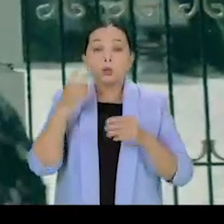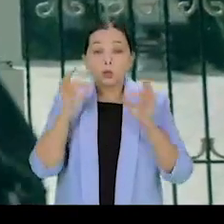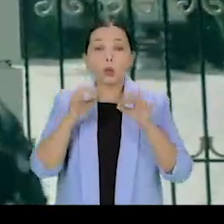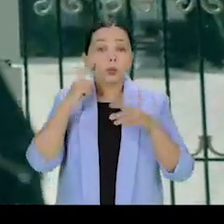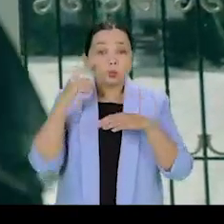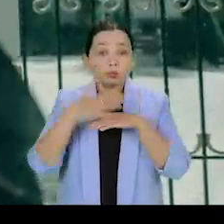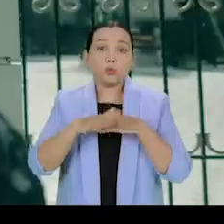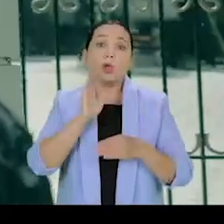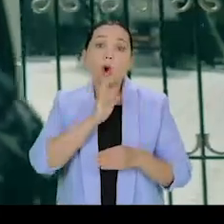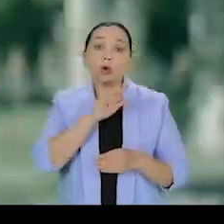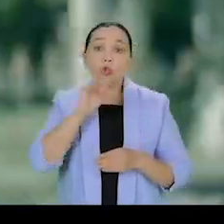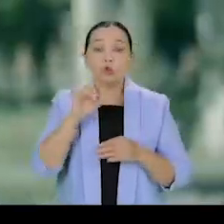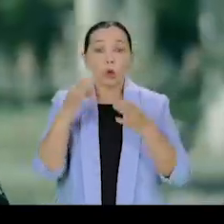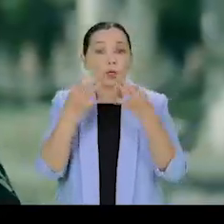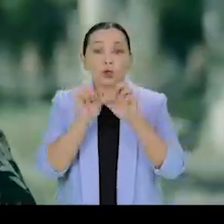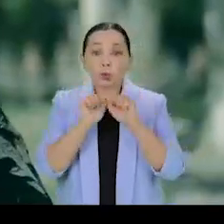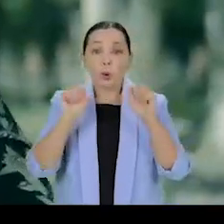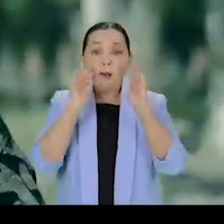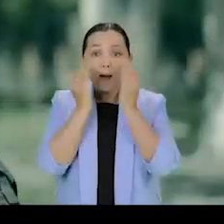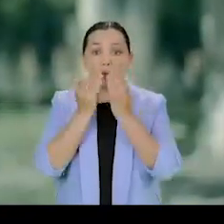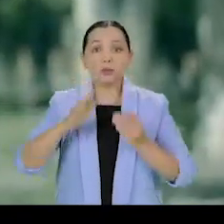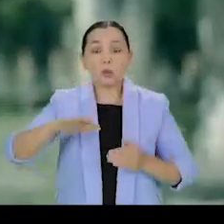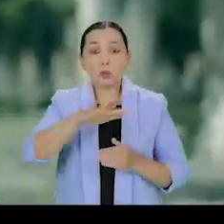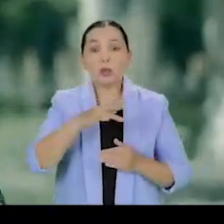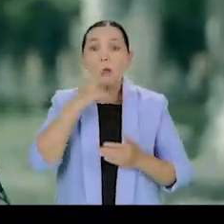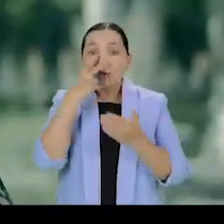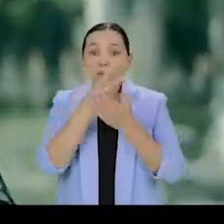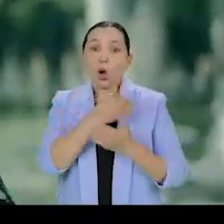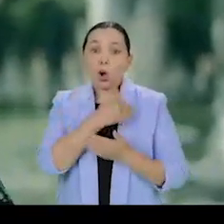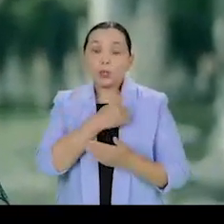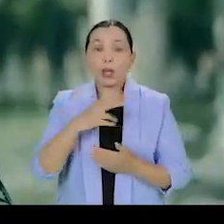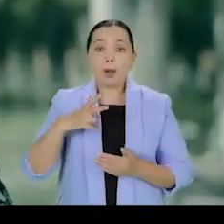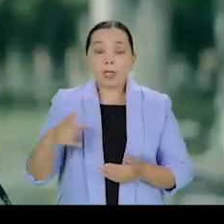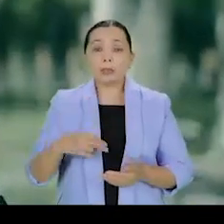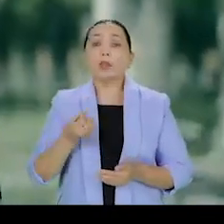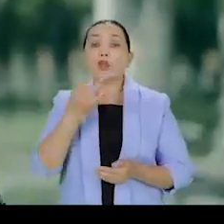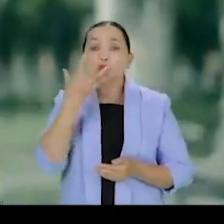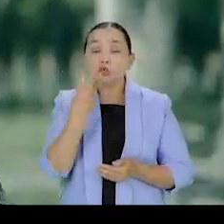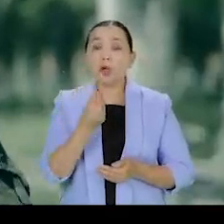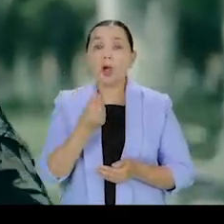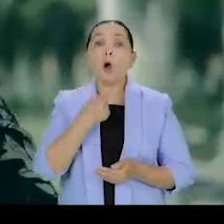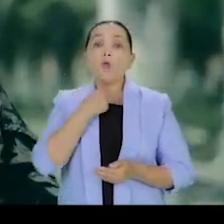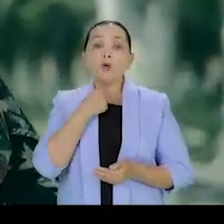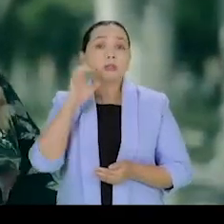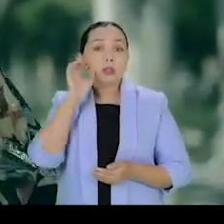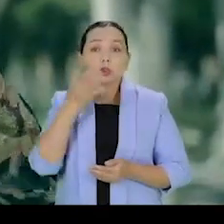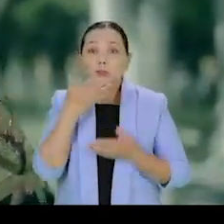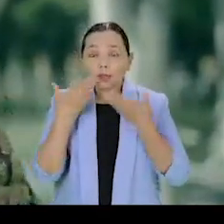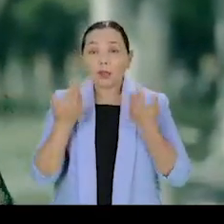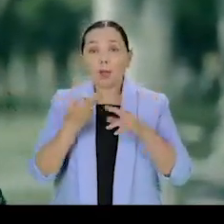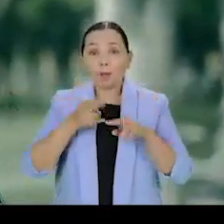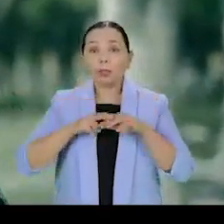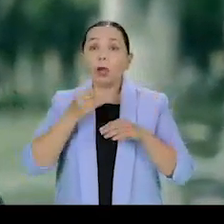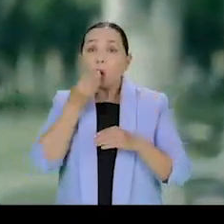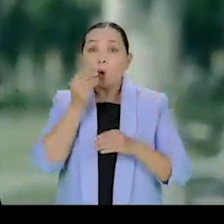Bu yer karantin hududi, kirish mumkin emas. Qizimni sog'inganman. Axir necha kundan beri hattoki ovozini ham eshitganim yo'q. Mana